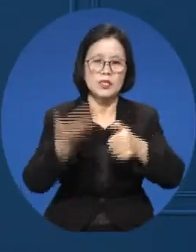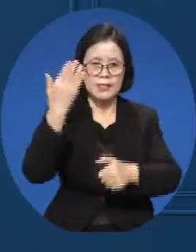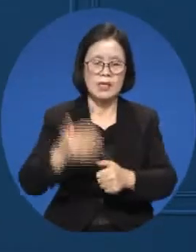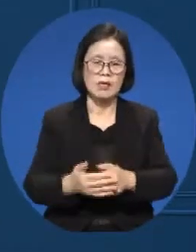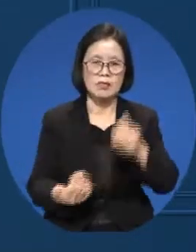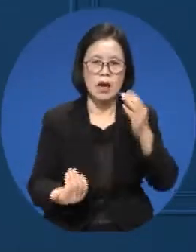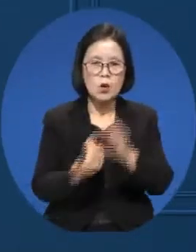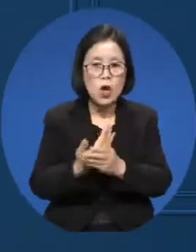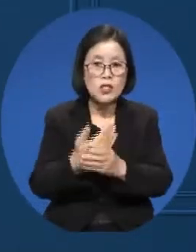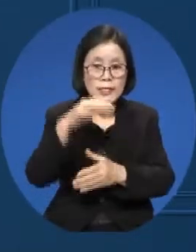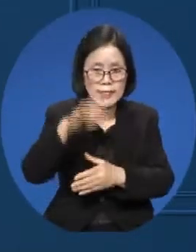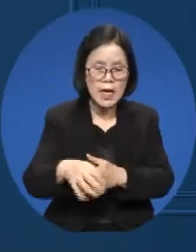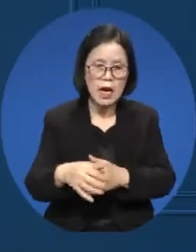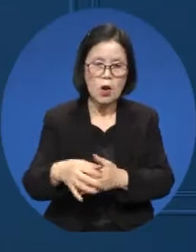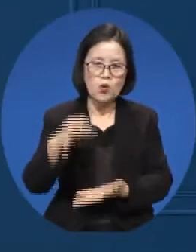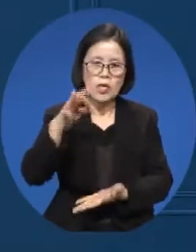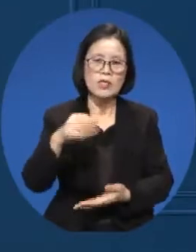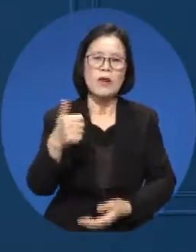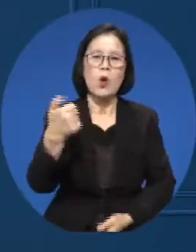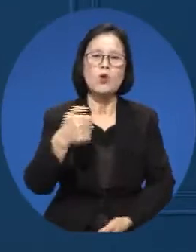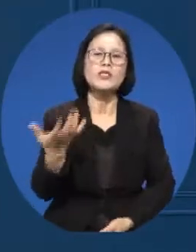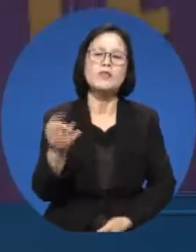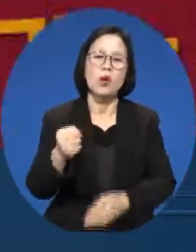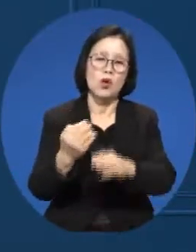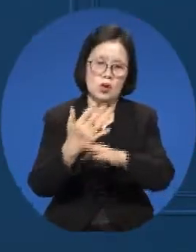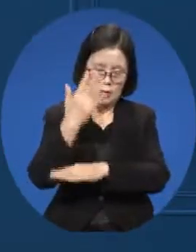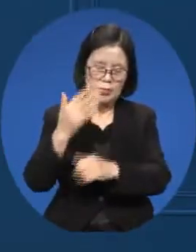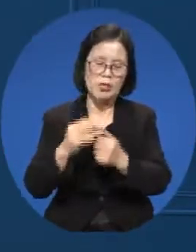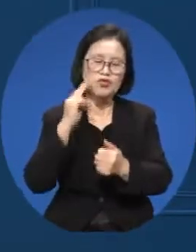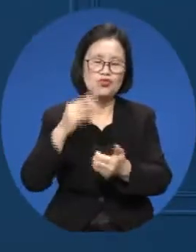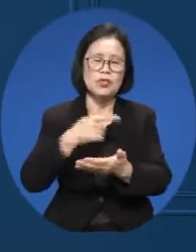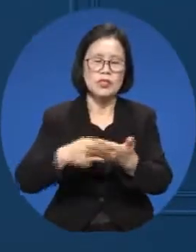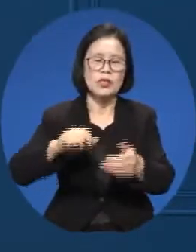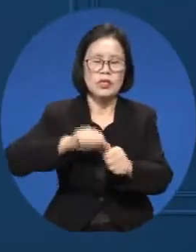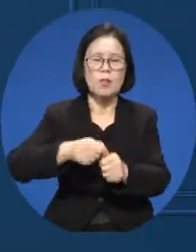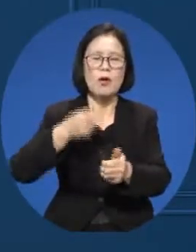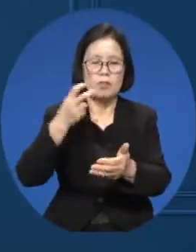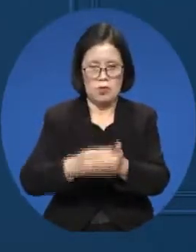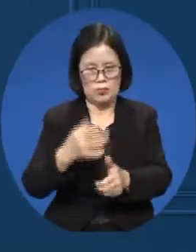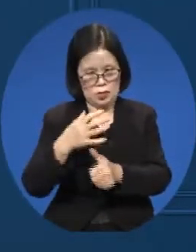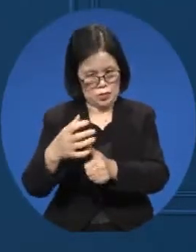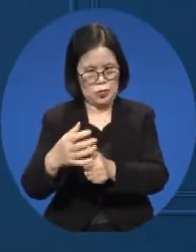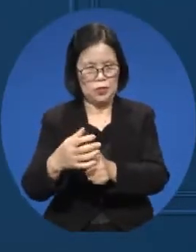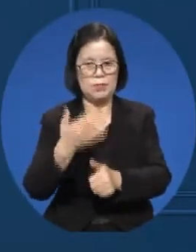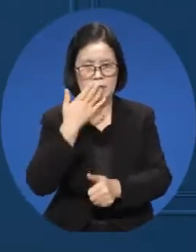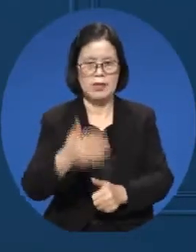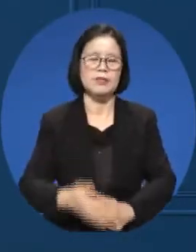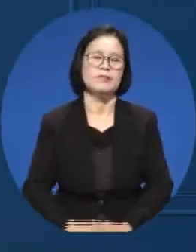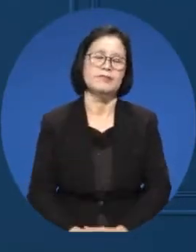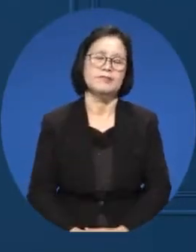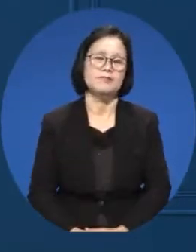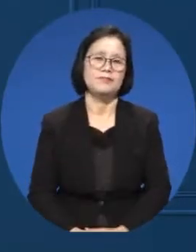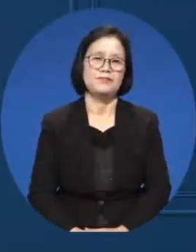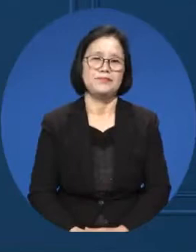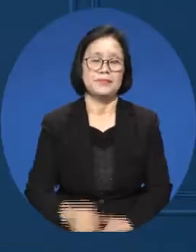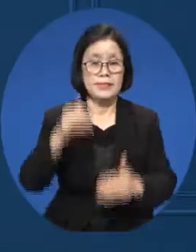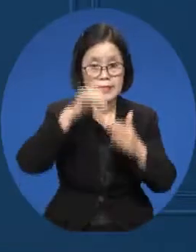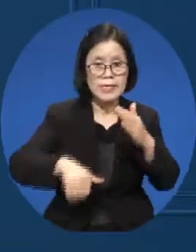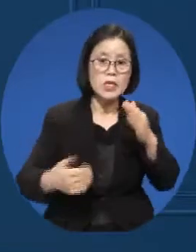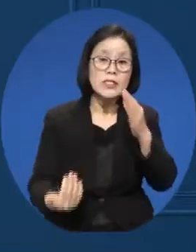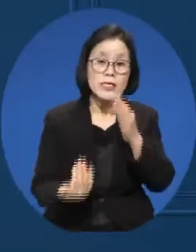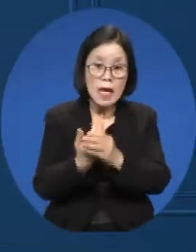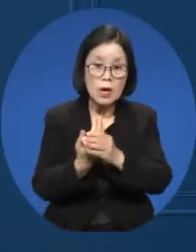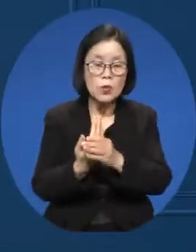사고 현장의 공사 금액도 50억 원을 넘어 중대재해처벌법 적용 대상입니다. 경기도 양주 채석장 사고에